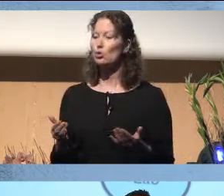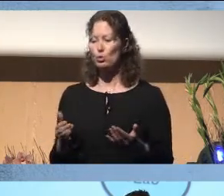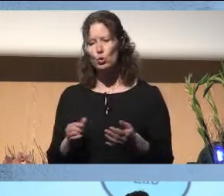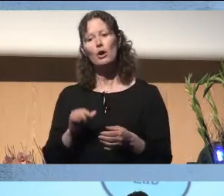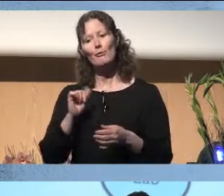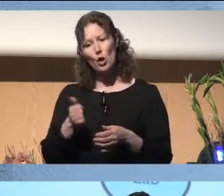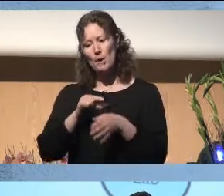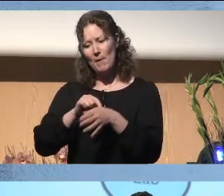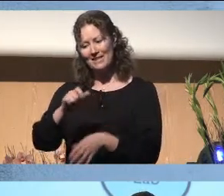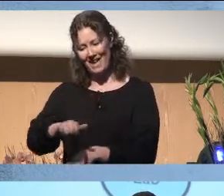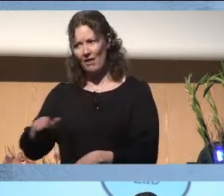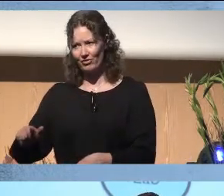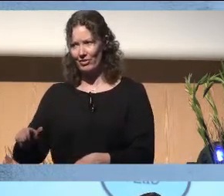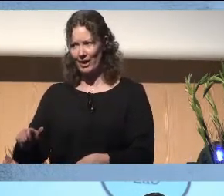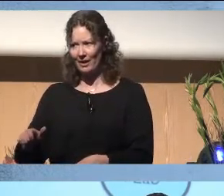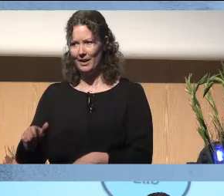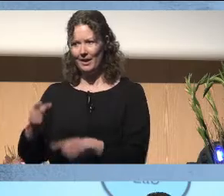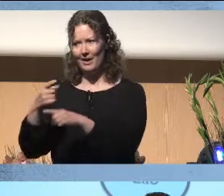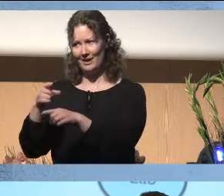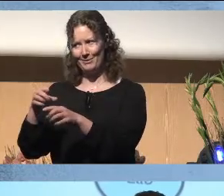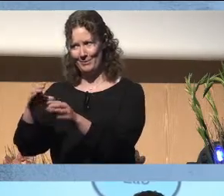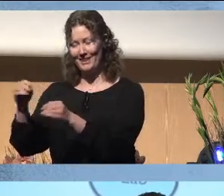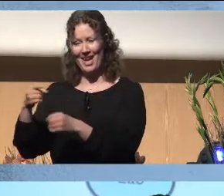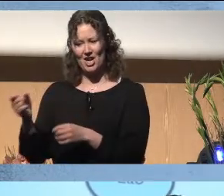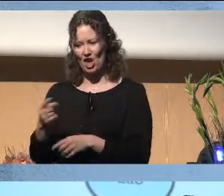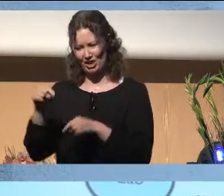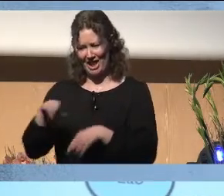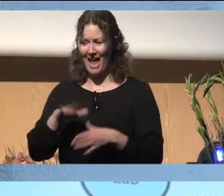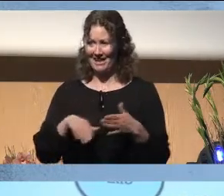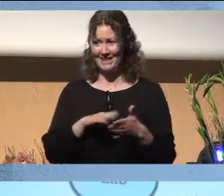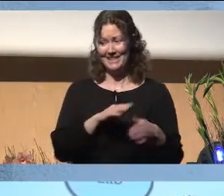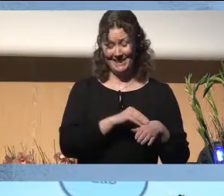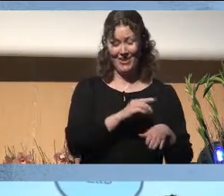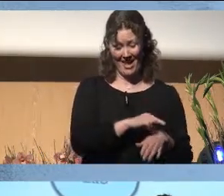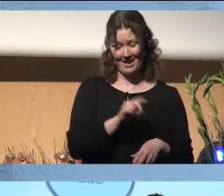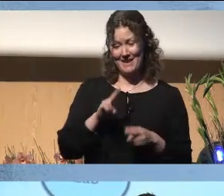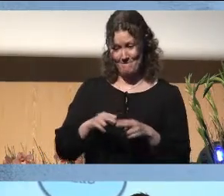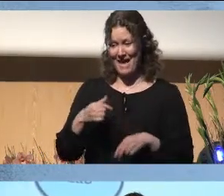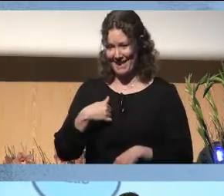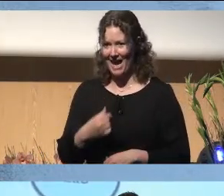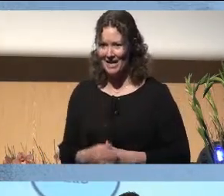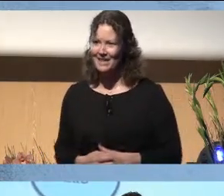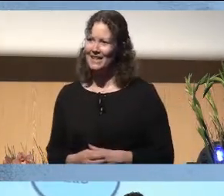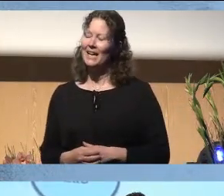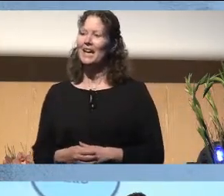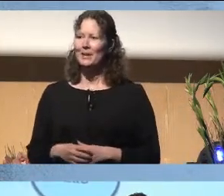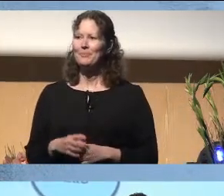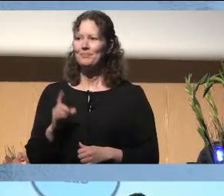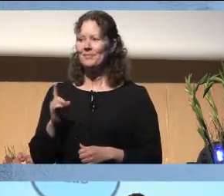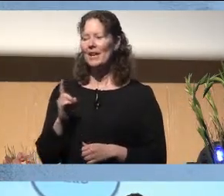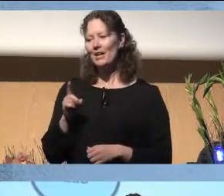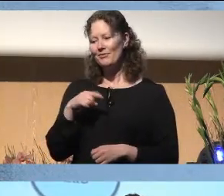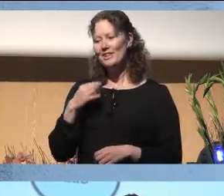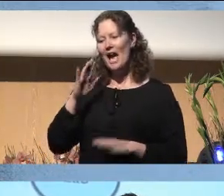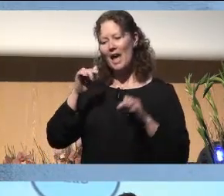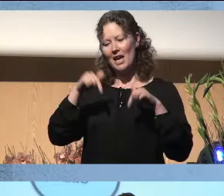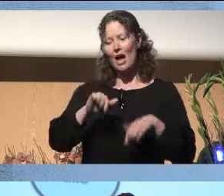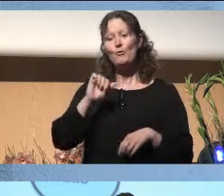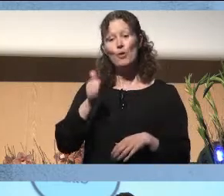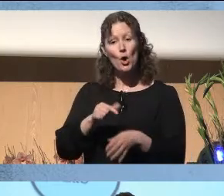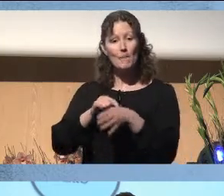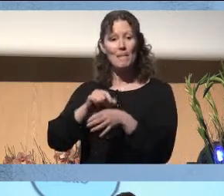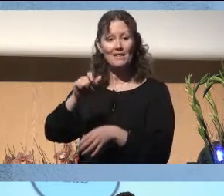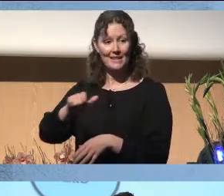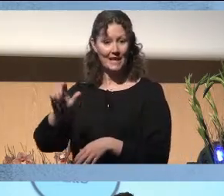Patienten. Ni är mycket snabbare här än i Sverige, det märker jag. Och ännu mer specifikt, vi finns till för